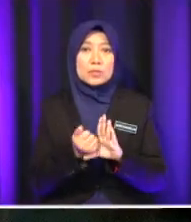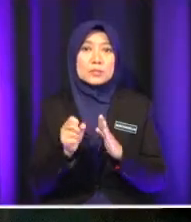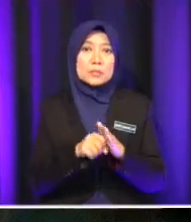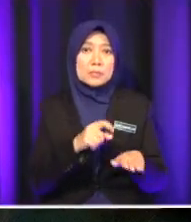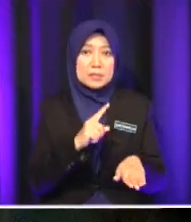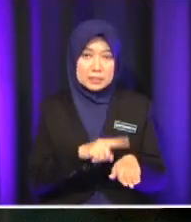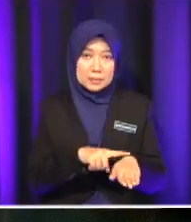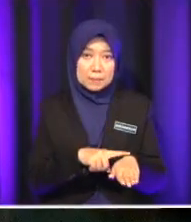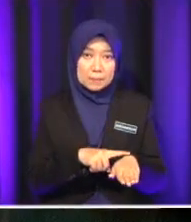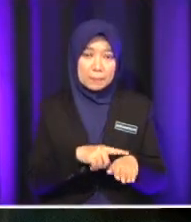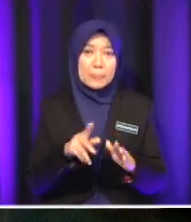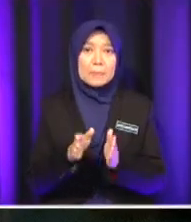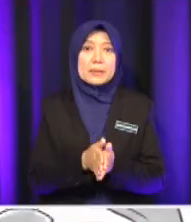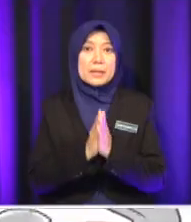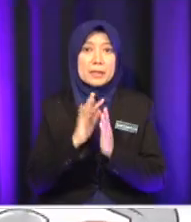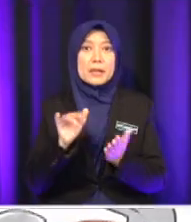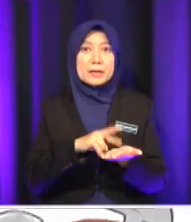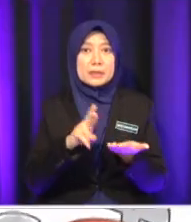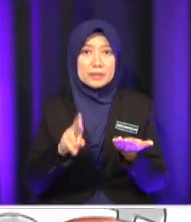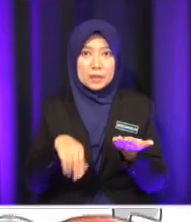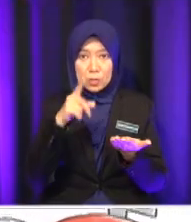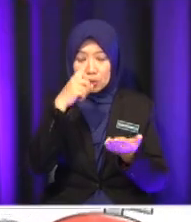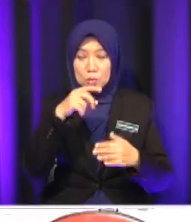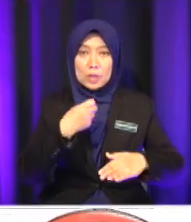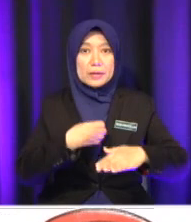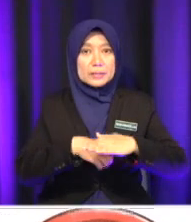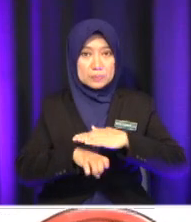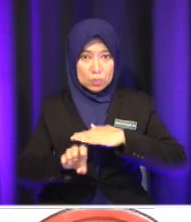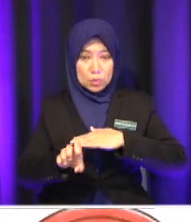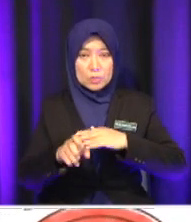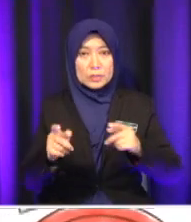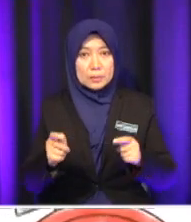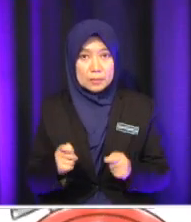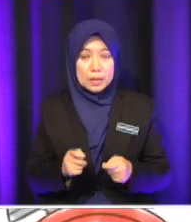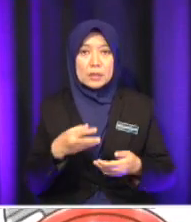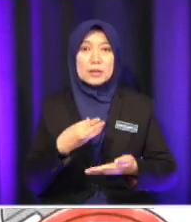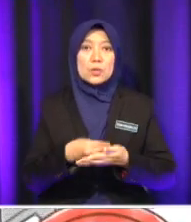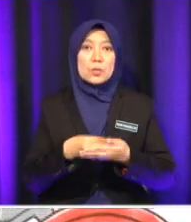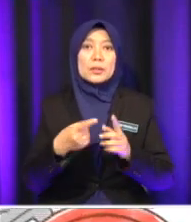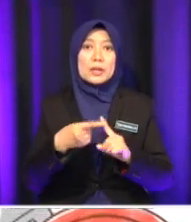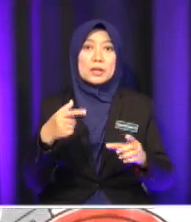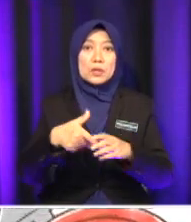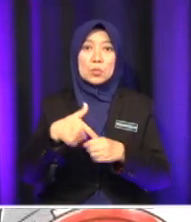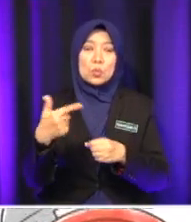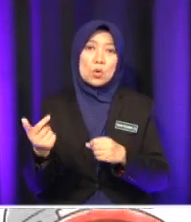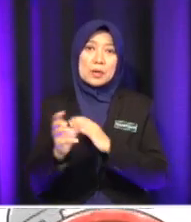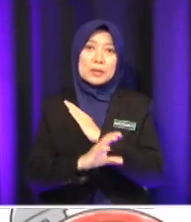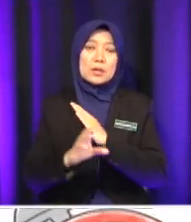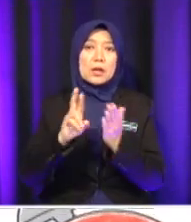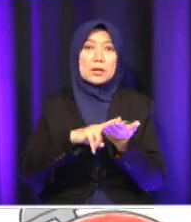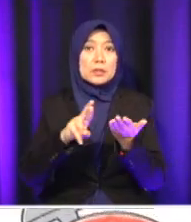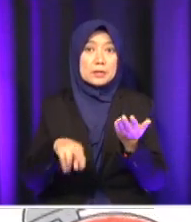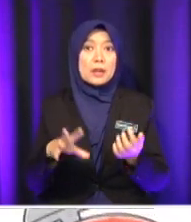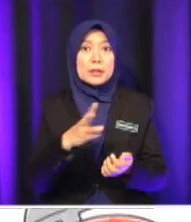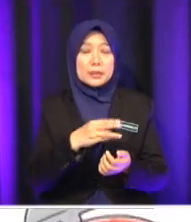semuanya permintaan yang rendah untuk ekspor penerimaan keuangan daripada luar rendah dan